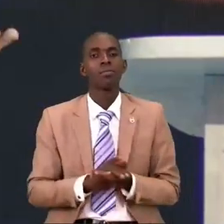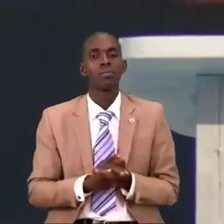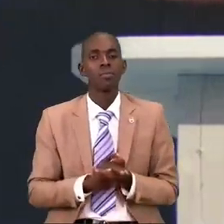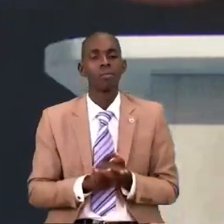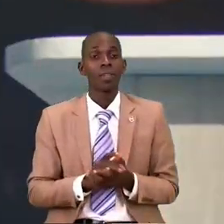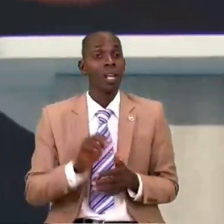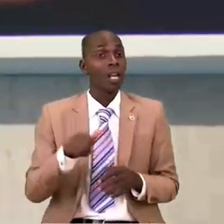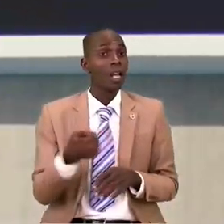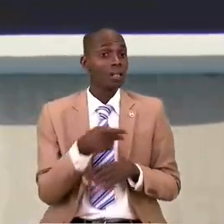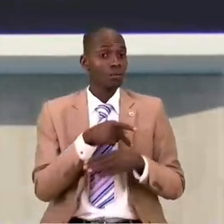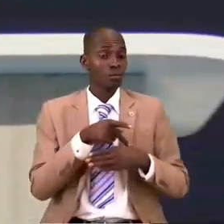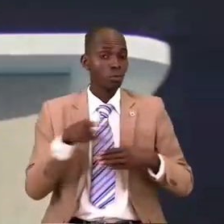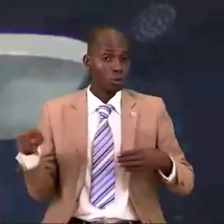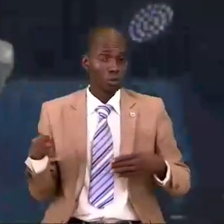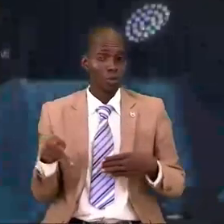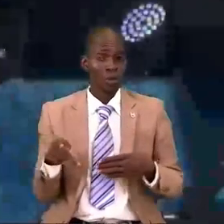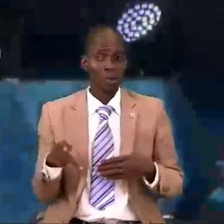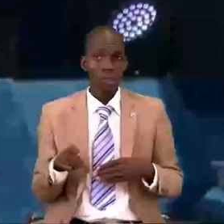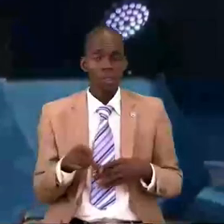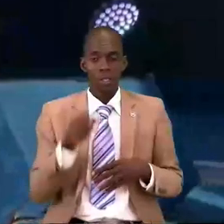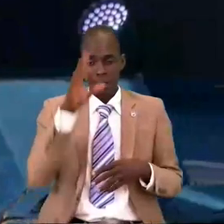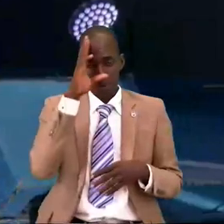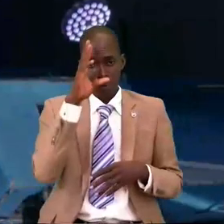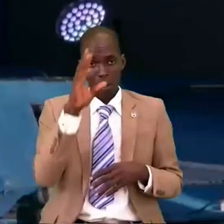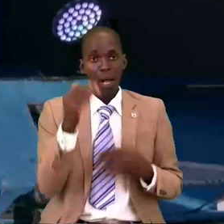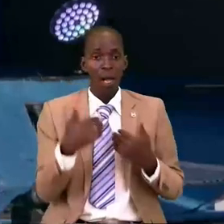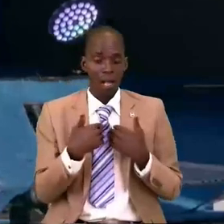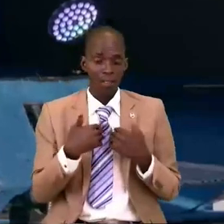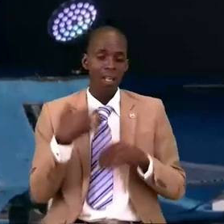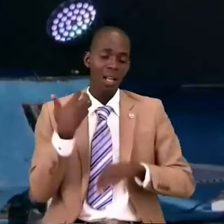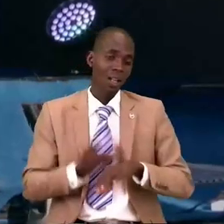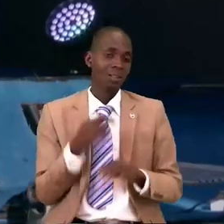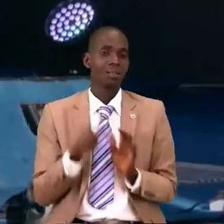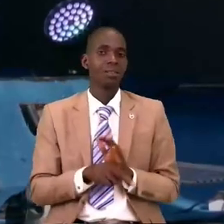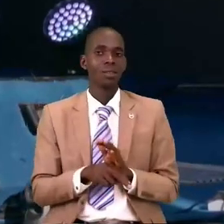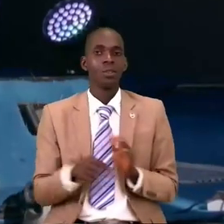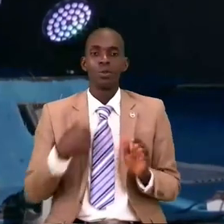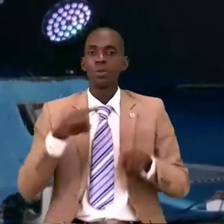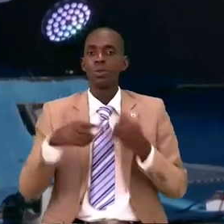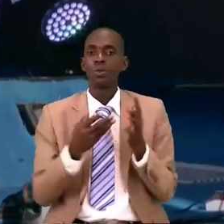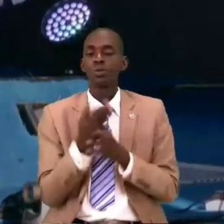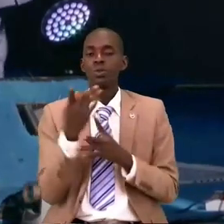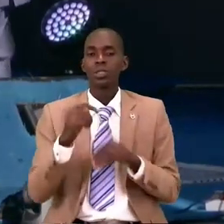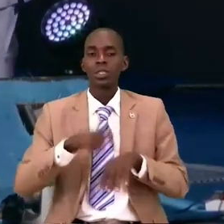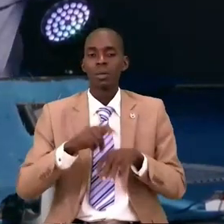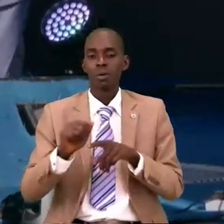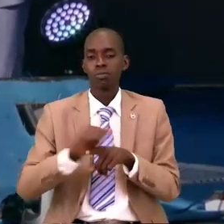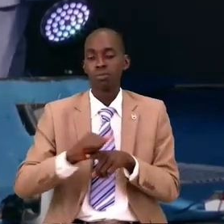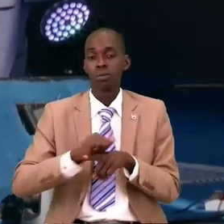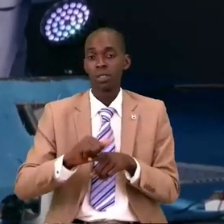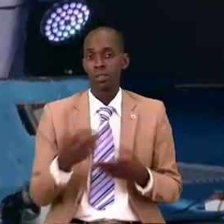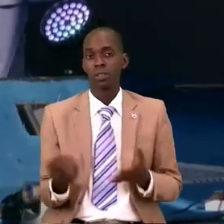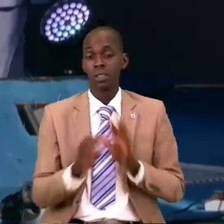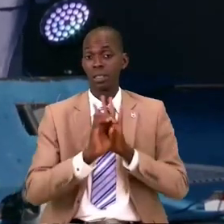la difficulté. Nous passons par des moments de formation. Disons par exemple, ceux qui sont dans le